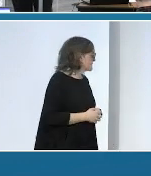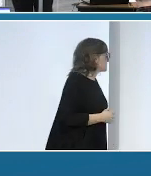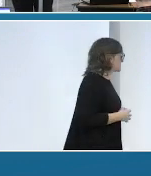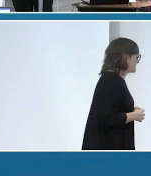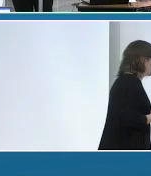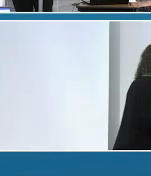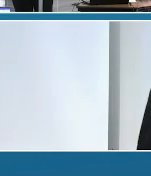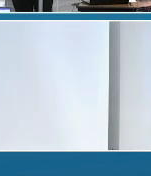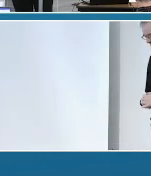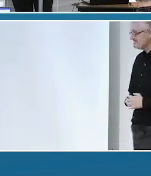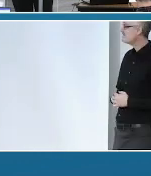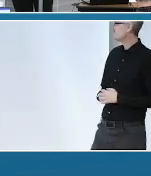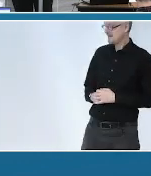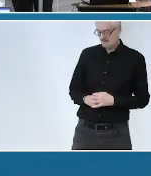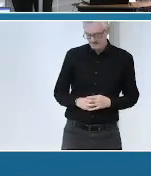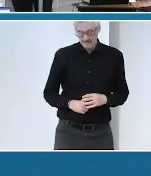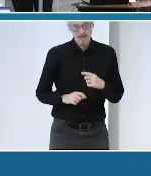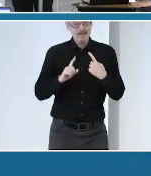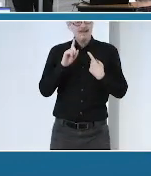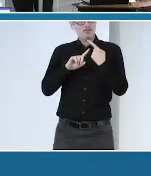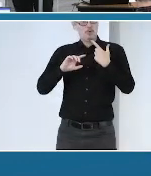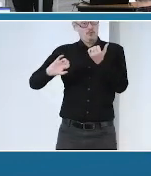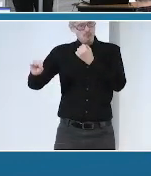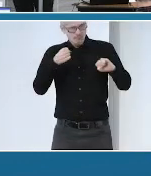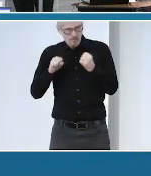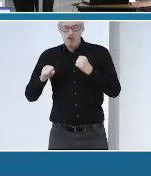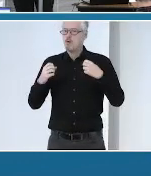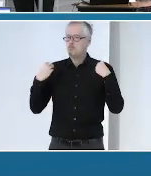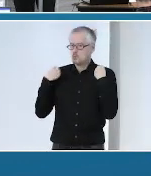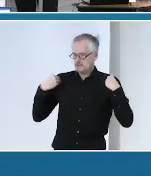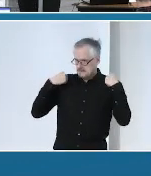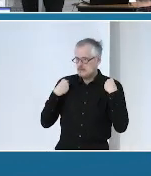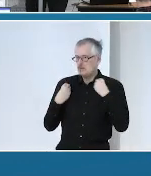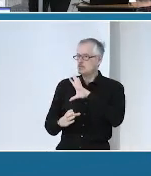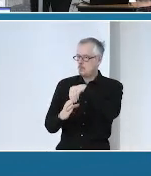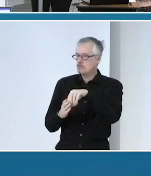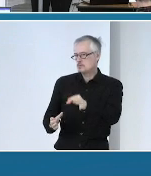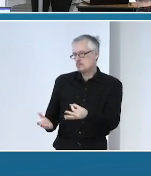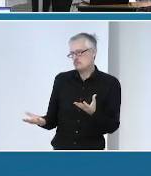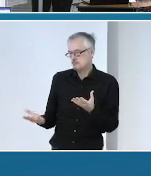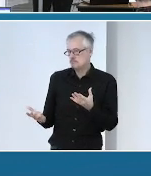important, mais la globalité au niveau du mouvement et de la motricité en fait partie. Voilà.